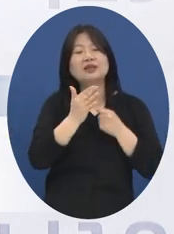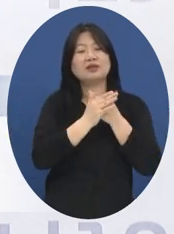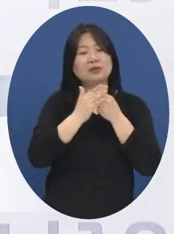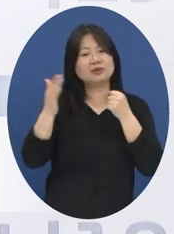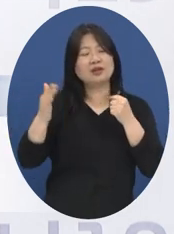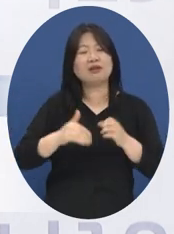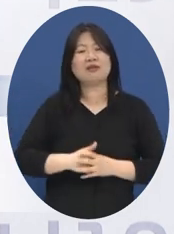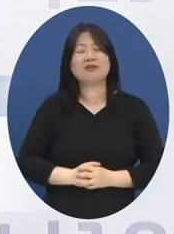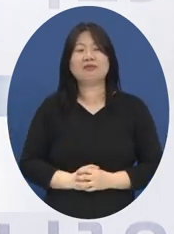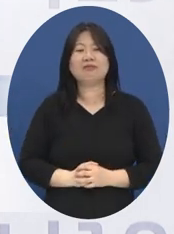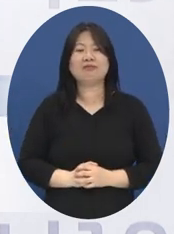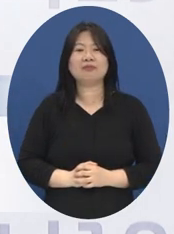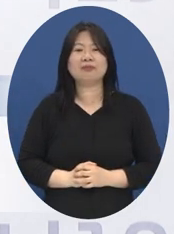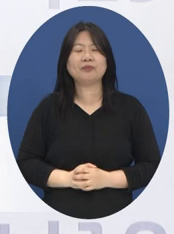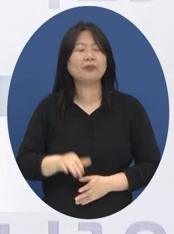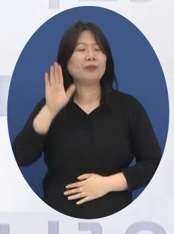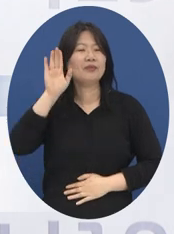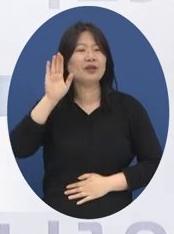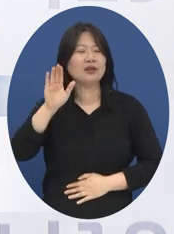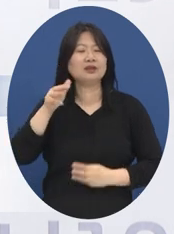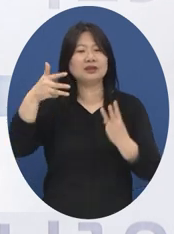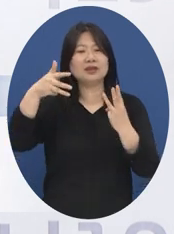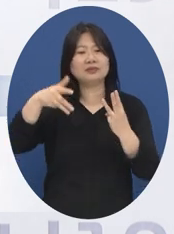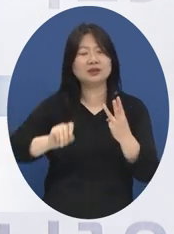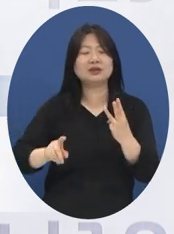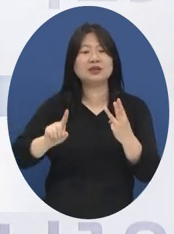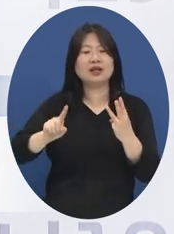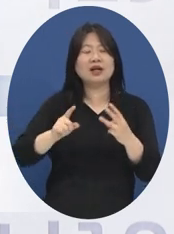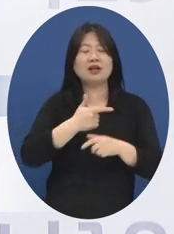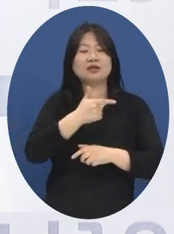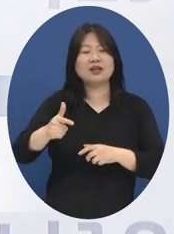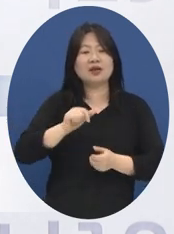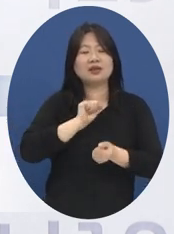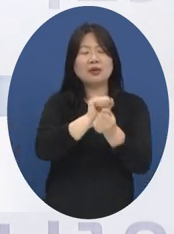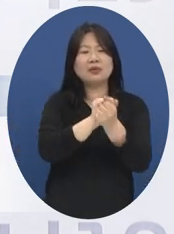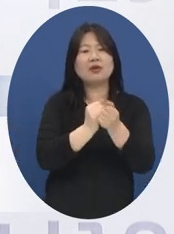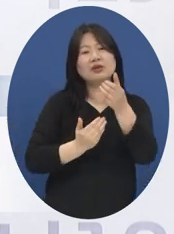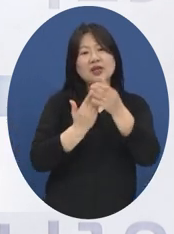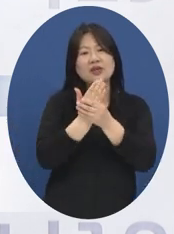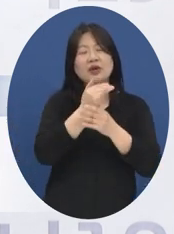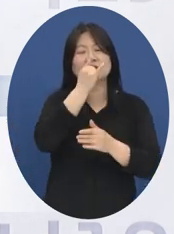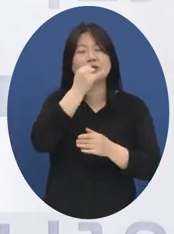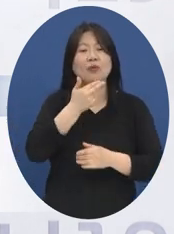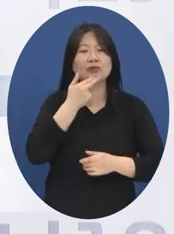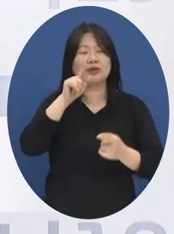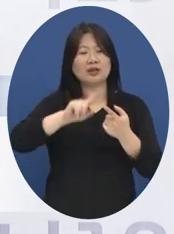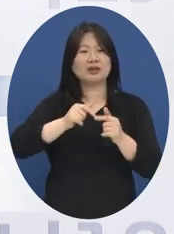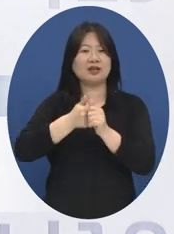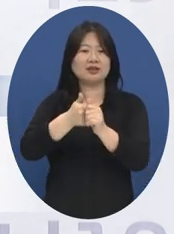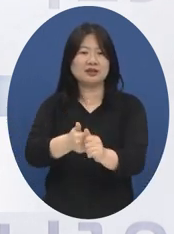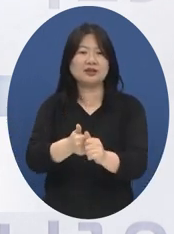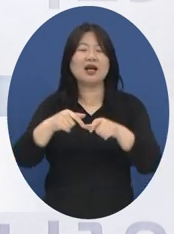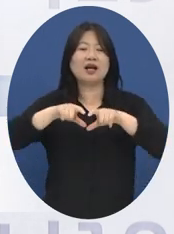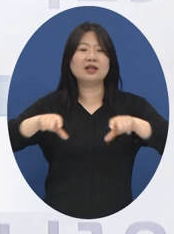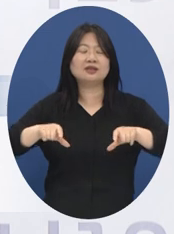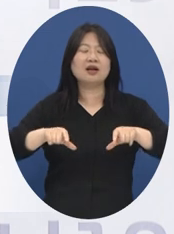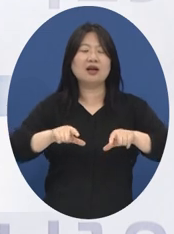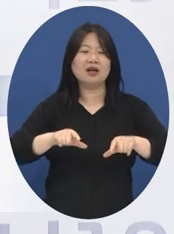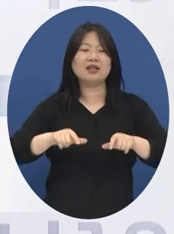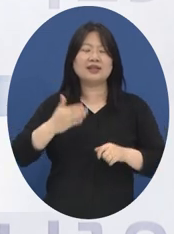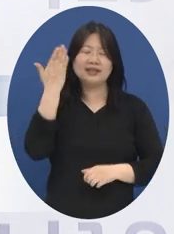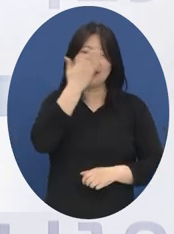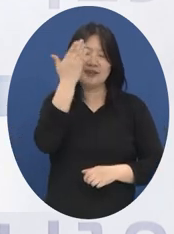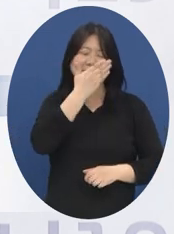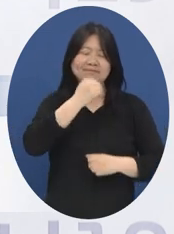큽니다. 앞으로 3차 대규모 집단 감염이 발생할지 여부는 일상적 방역